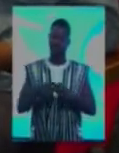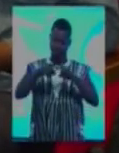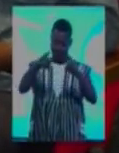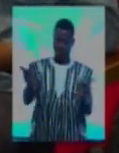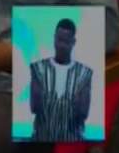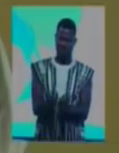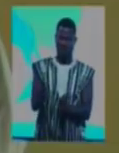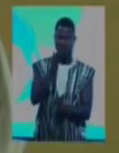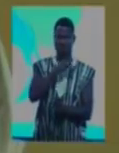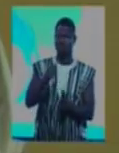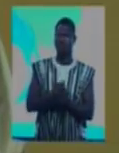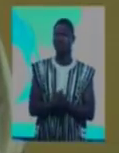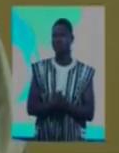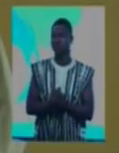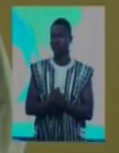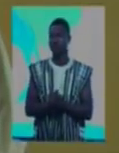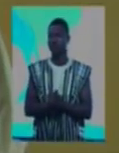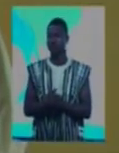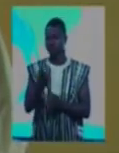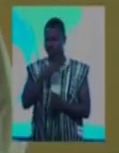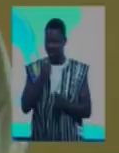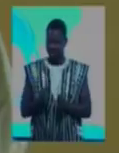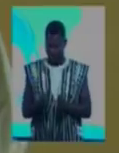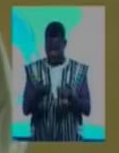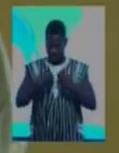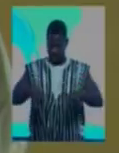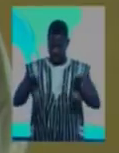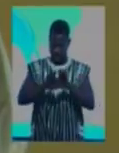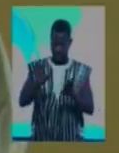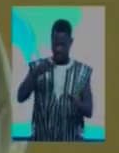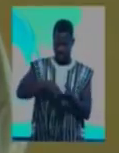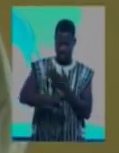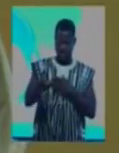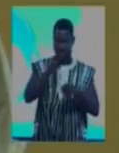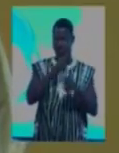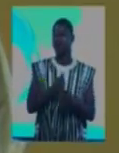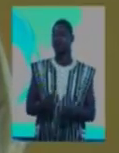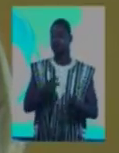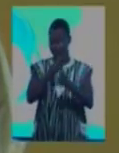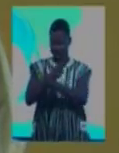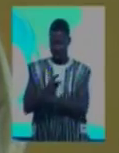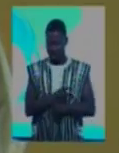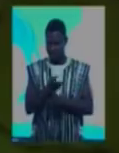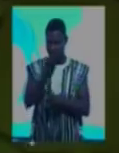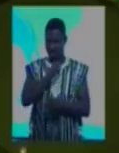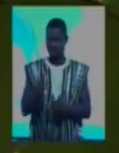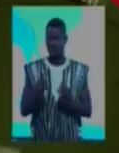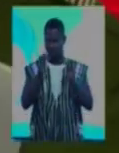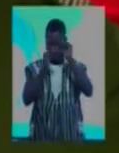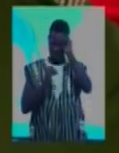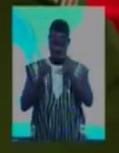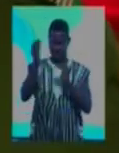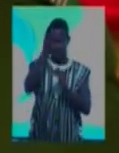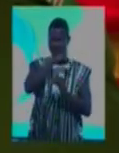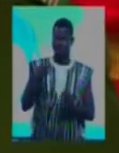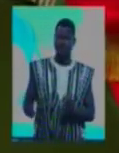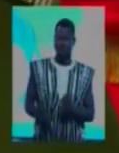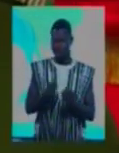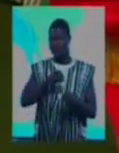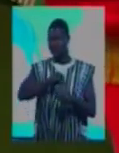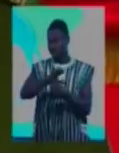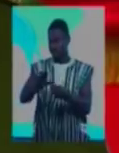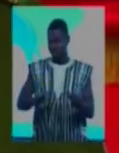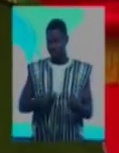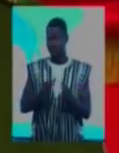de la diversité biologique et jouent un rôle important dans le maintien de l'équilibre écologique. Malgré les efforts du gouvernement